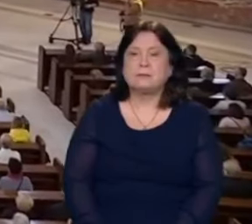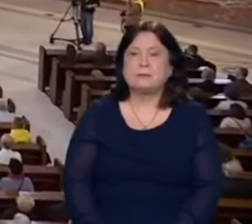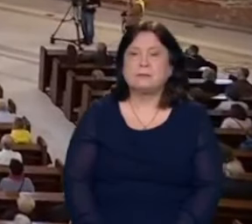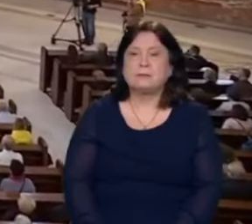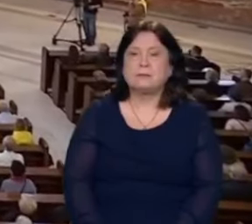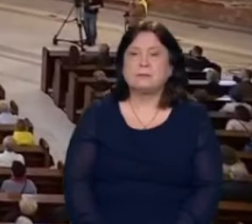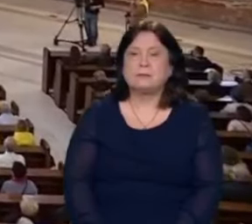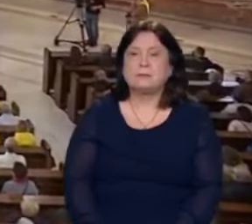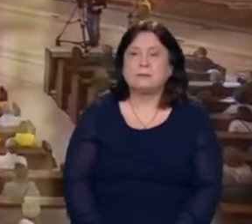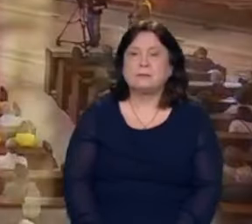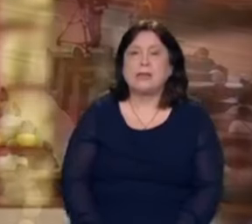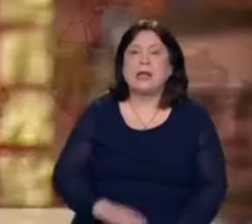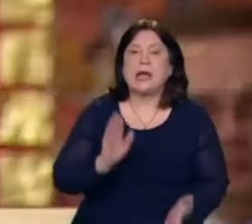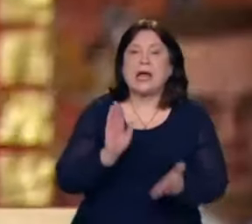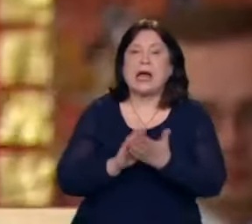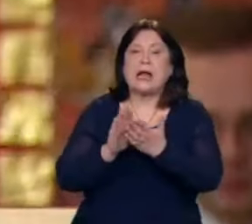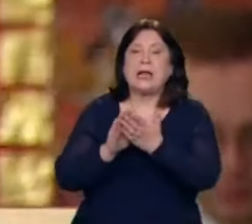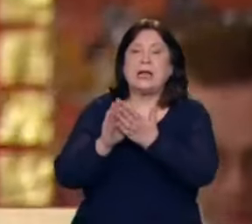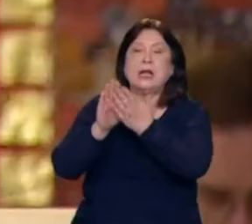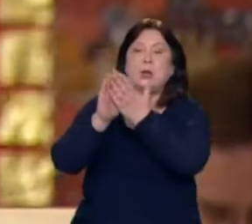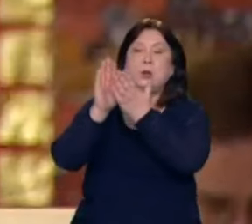boże Alleluja